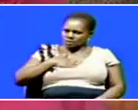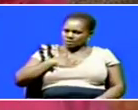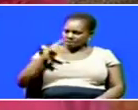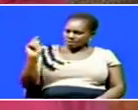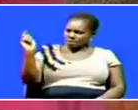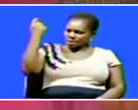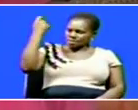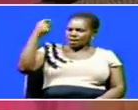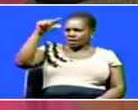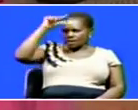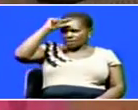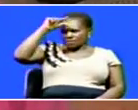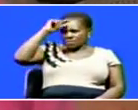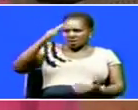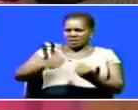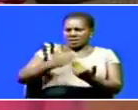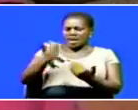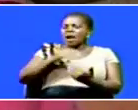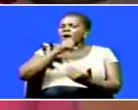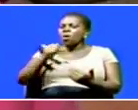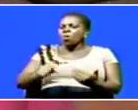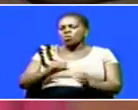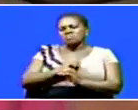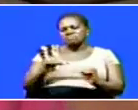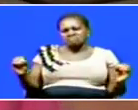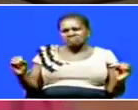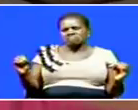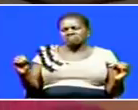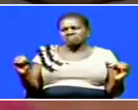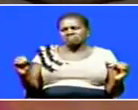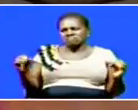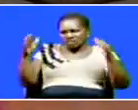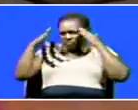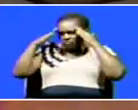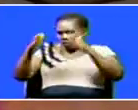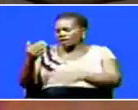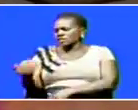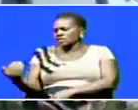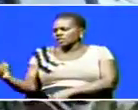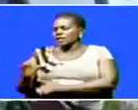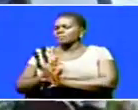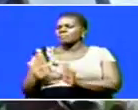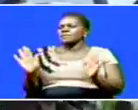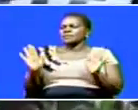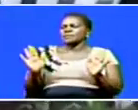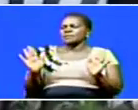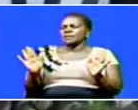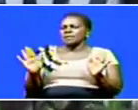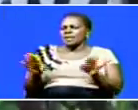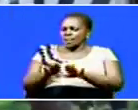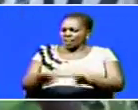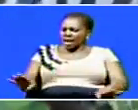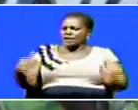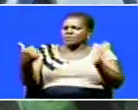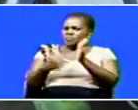ya Kenya haangalii masilaha ya wazee, manaangalia masilaha ya watoto. But land